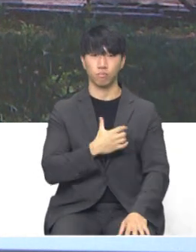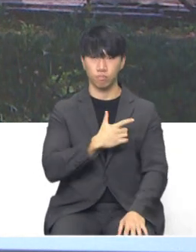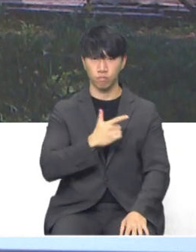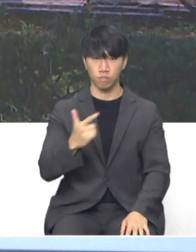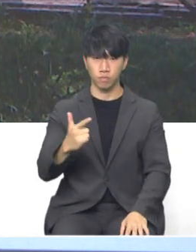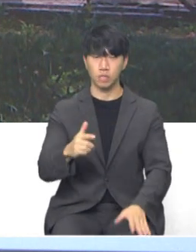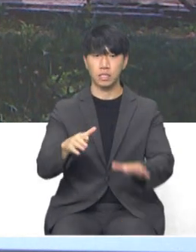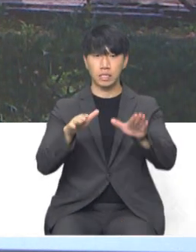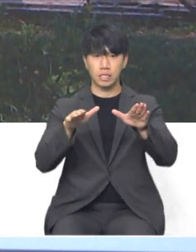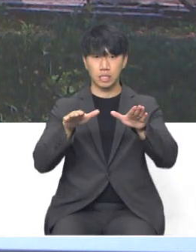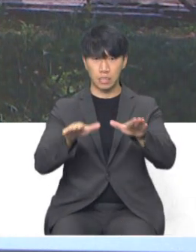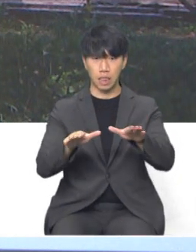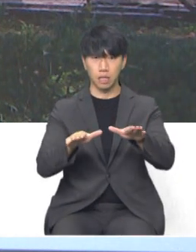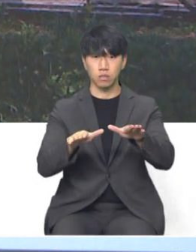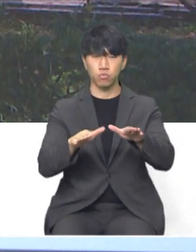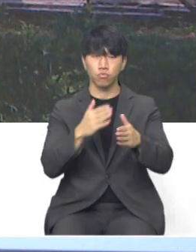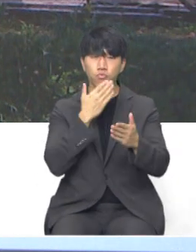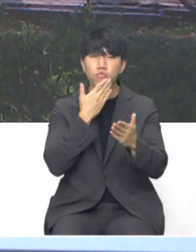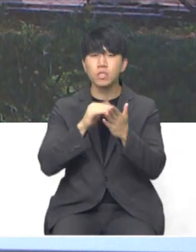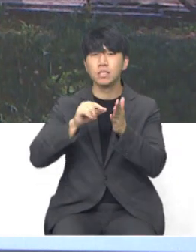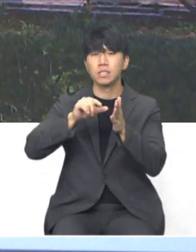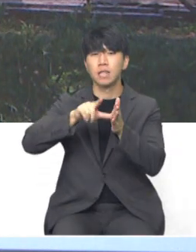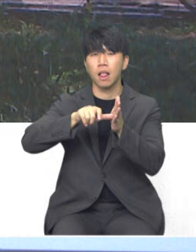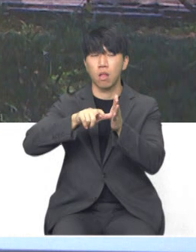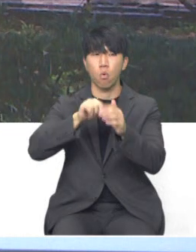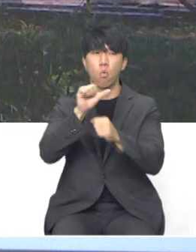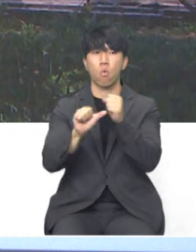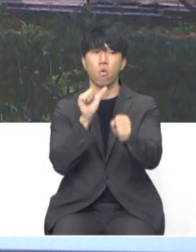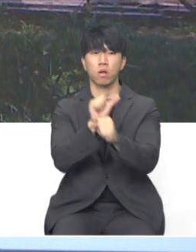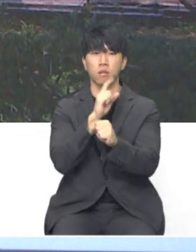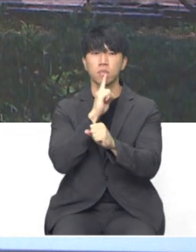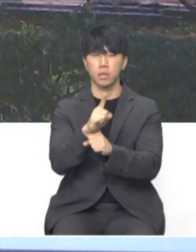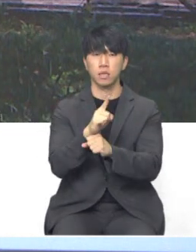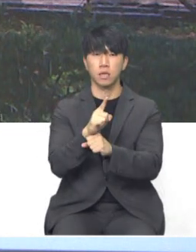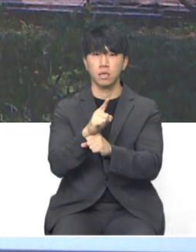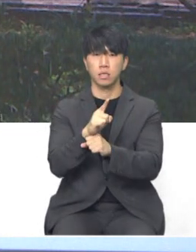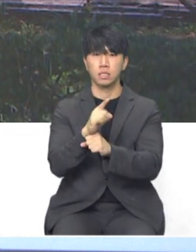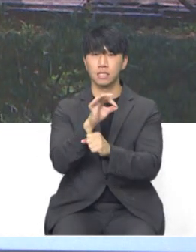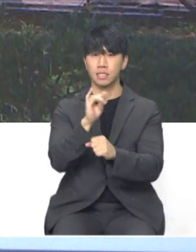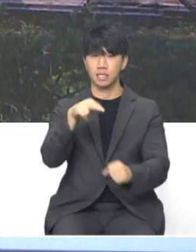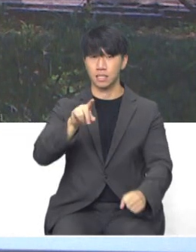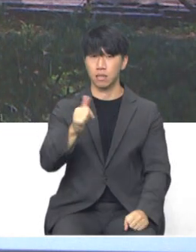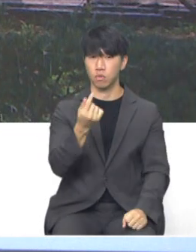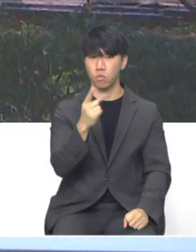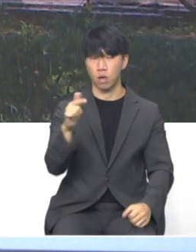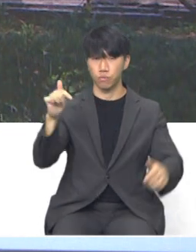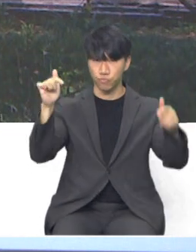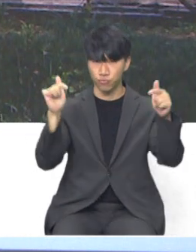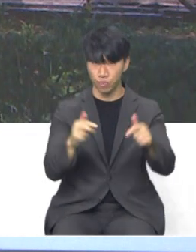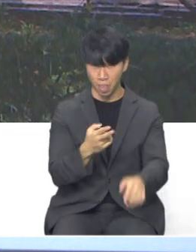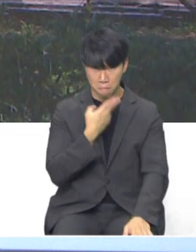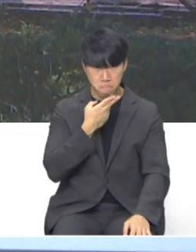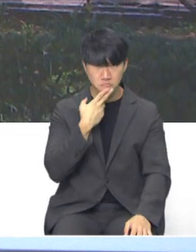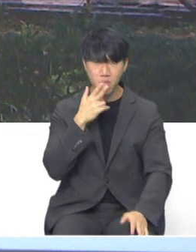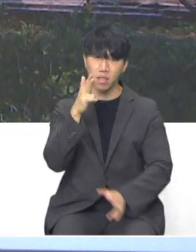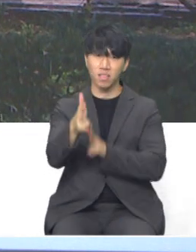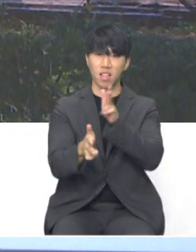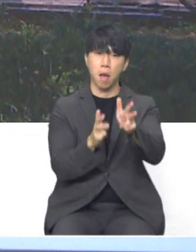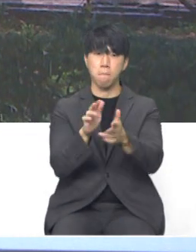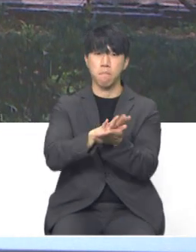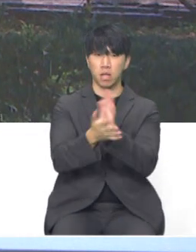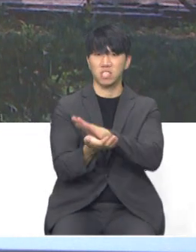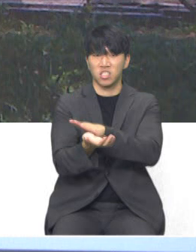이제 골든타임이 5년뿐이라는 분석이 나오고 있습니다. 이산화탄소 배출량을 줄이지 않으면 산업혁명